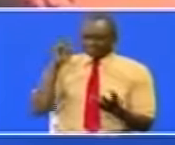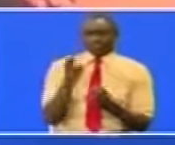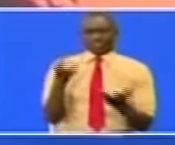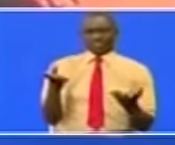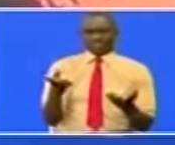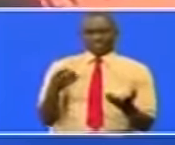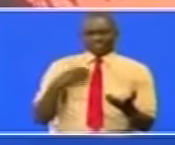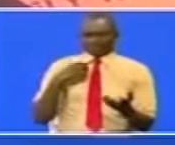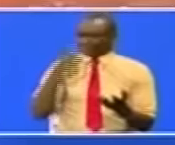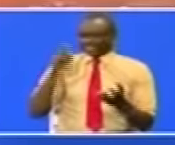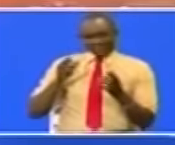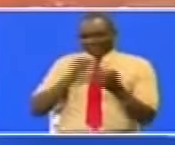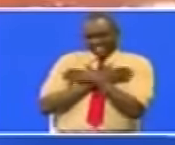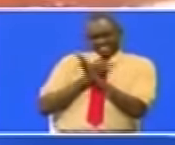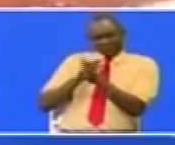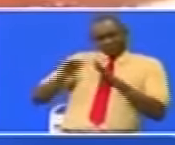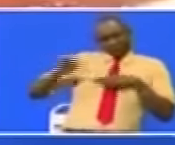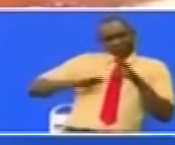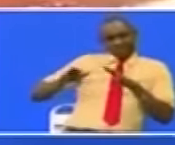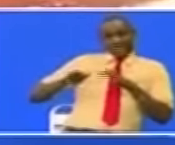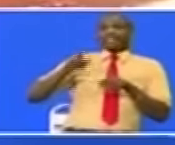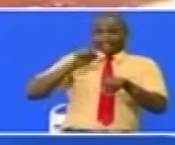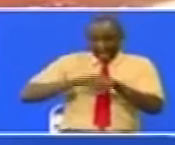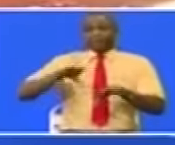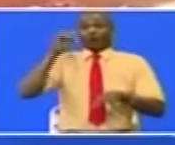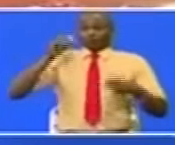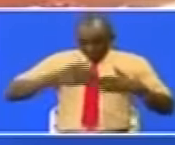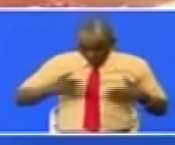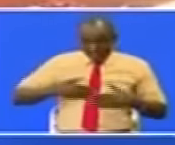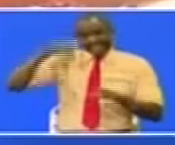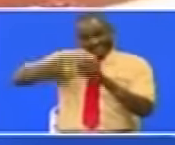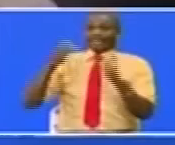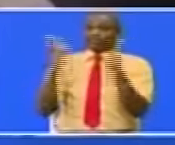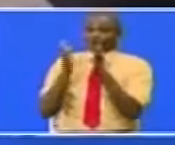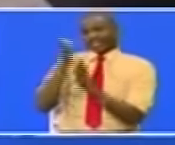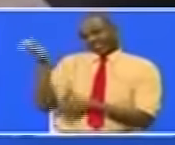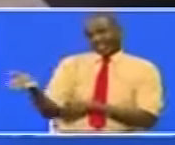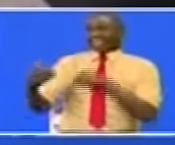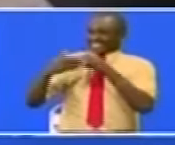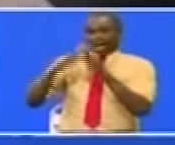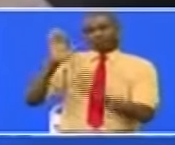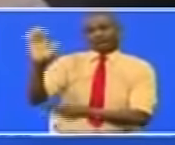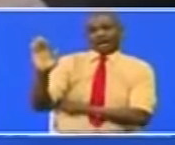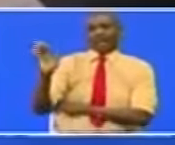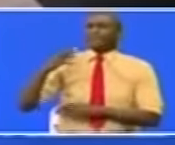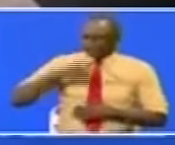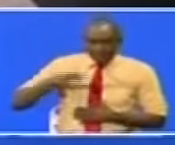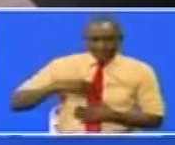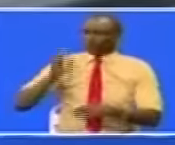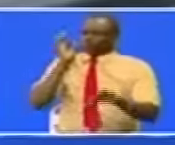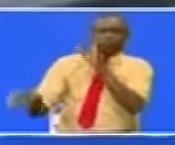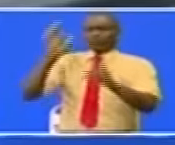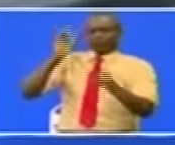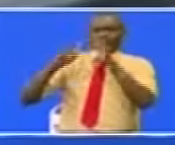si tu katoka hivo baada ya mwili Wa mtoto huyo kupati kana kwenye choo hiki na karibu na nyumba ya msh kiwa wan kijiji walich soma